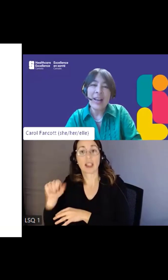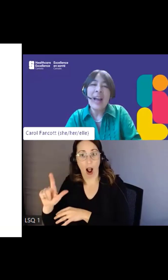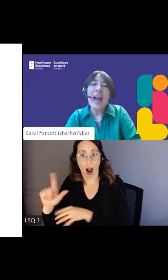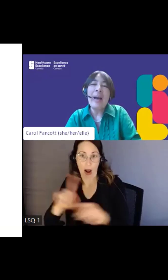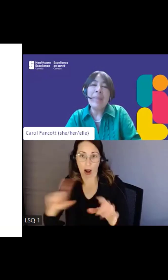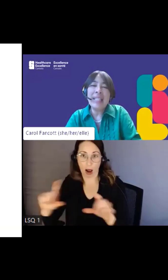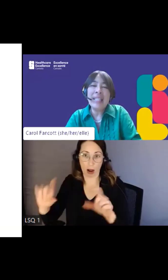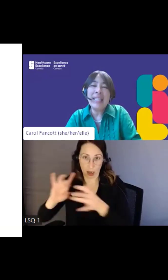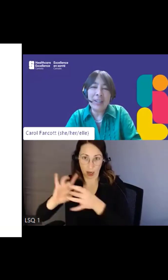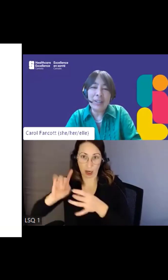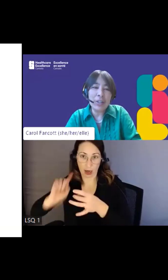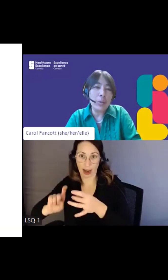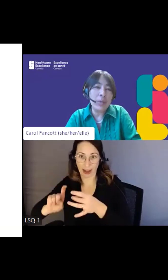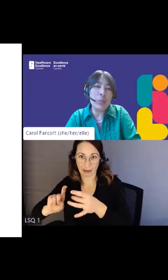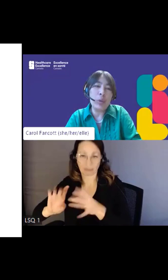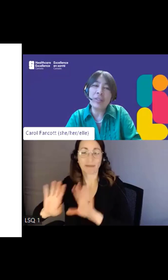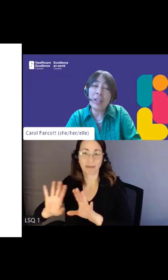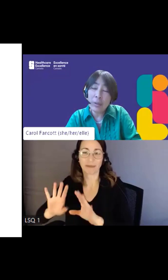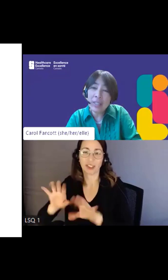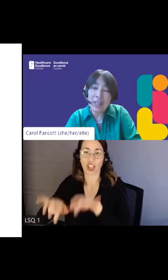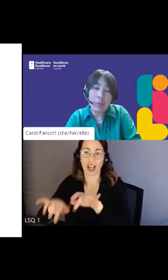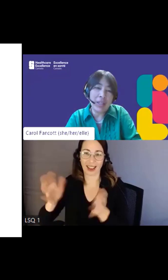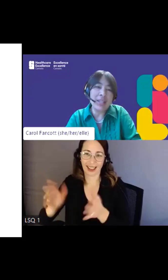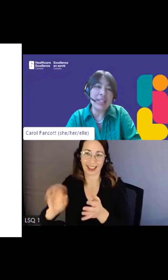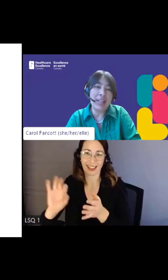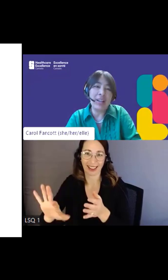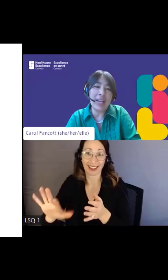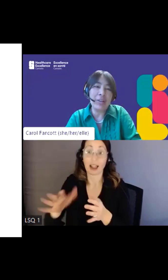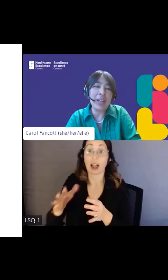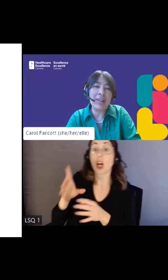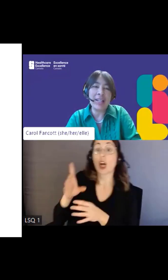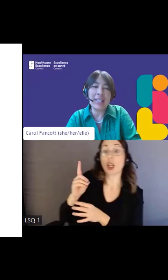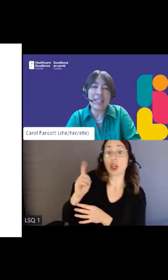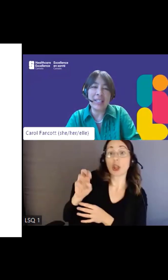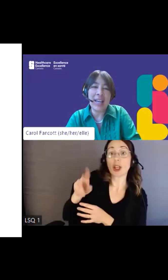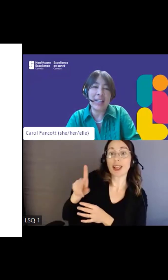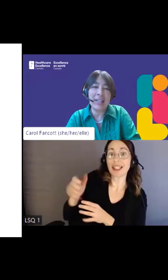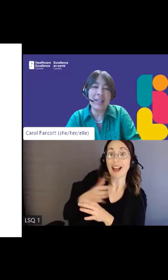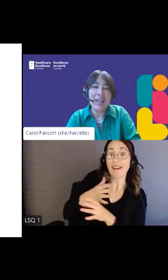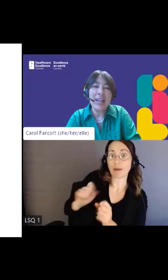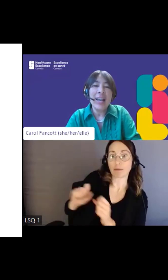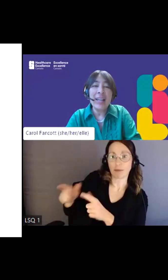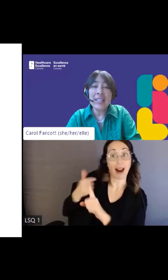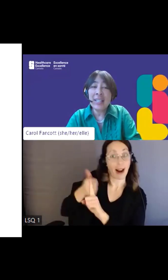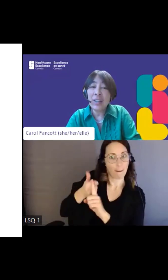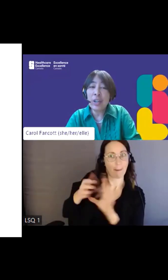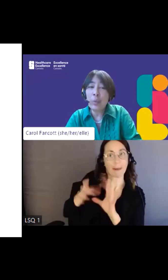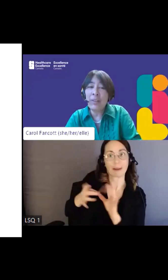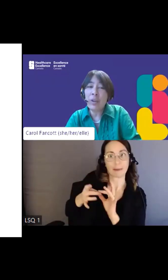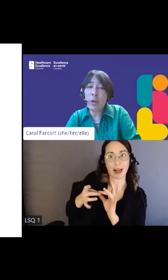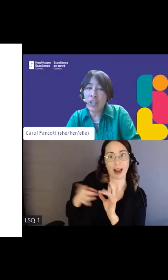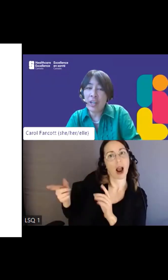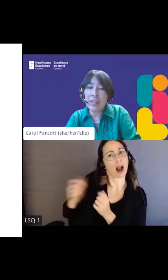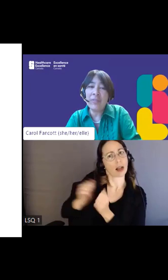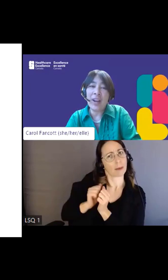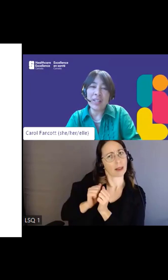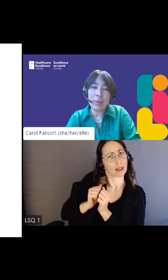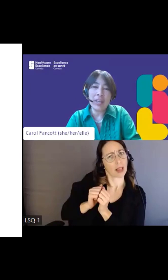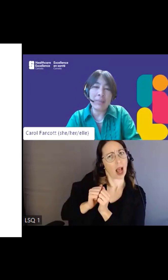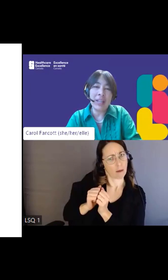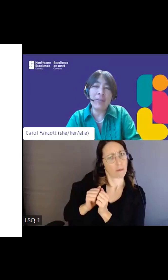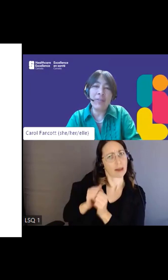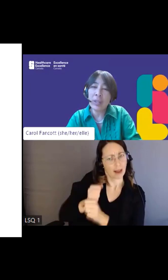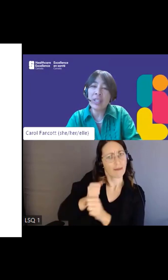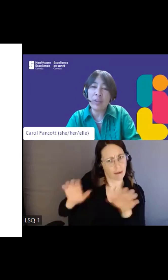en fait, c'est quelqu'un qui a travaillé étroitement avec nous chez Healthcare Excellence Canada et ensemble, nous avons co-présidé donc